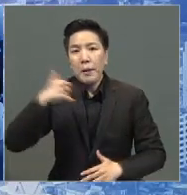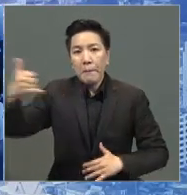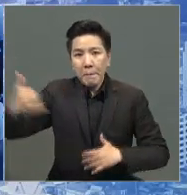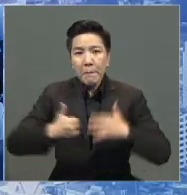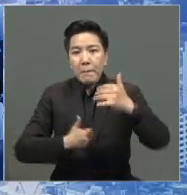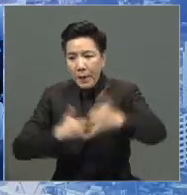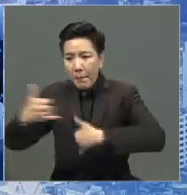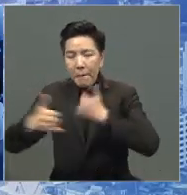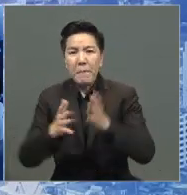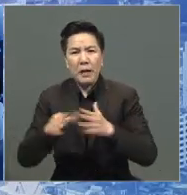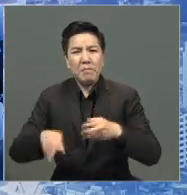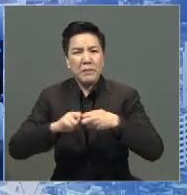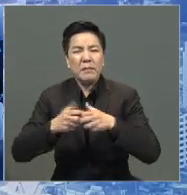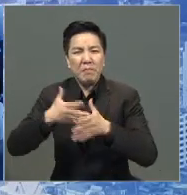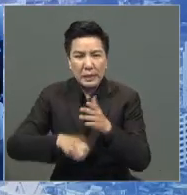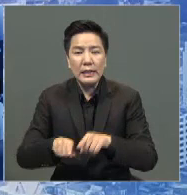ดีกว่าจะปลูกผักตัวนิดหน่อยถ้าท่านมีประเด็นคำถามปัญหาให้ประสานงานไปยังสถานทูตนะครับไทยที่กัวลาลัมเปอร์หรือสถานกงสุลที่ปีนังนะครับตรงนี้ก็จะได้ช่วยให้ท่านที่จะต้องเดินทางกลับมา